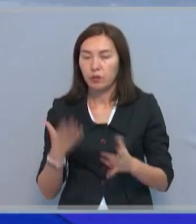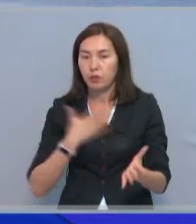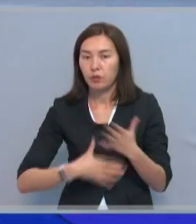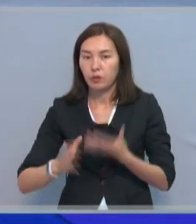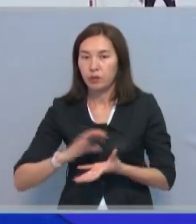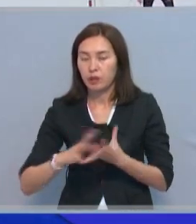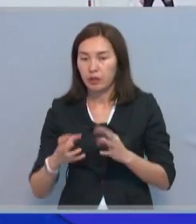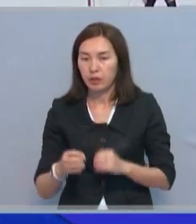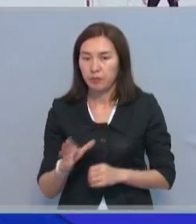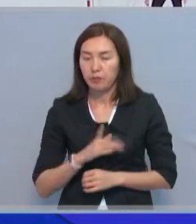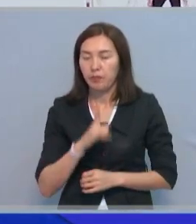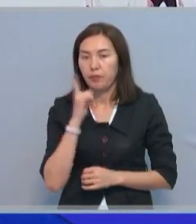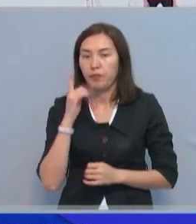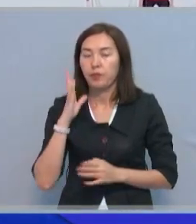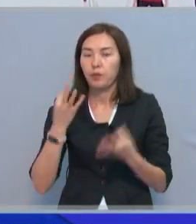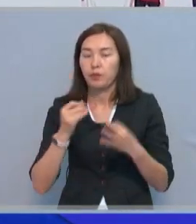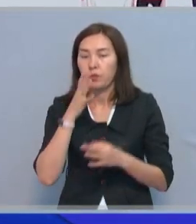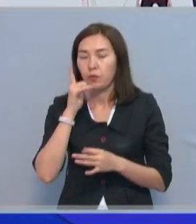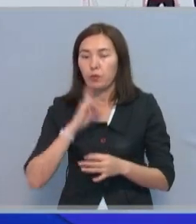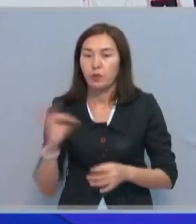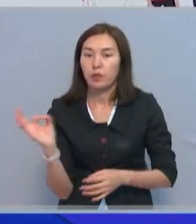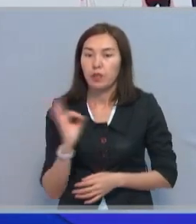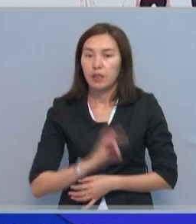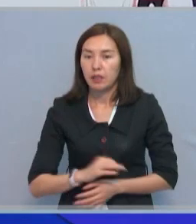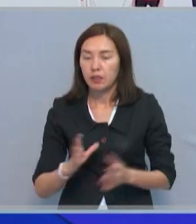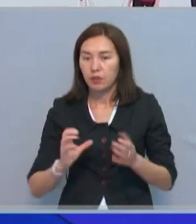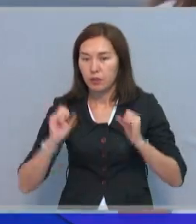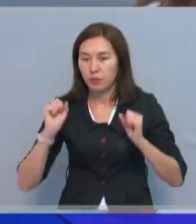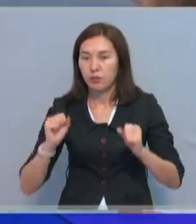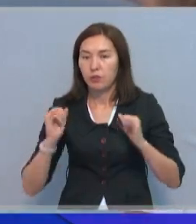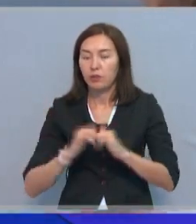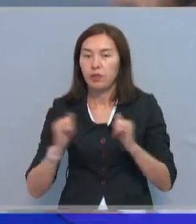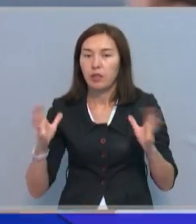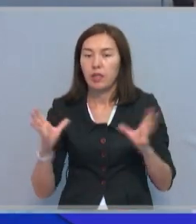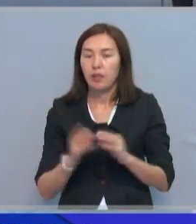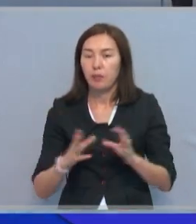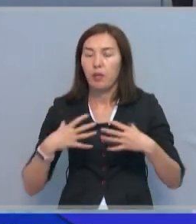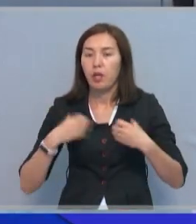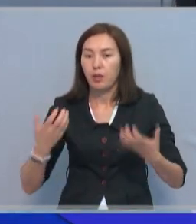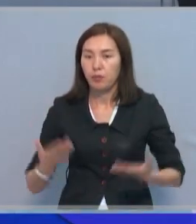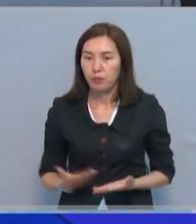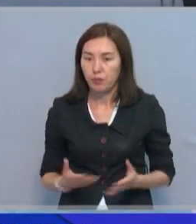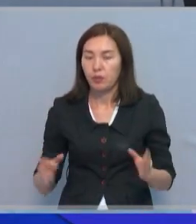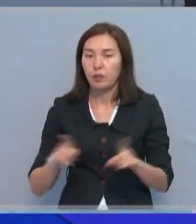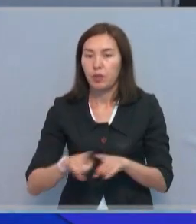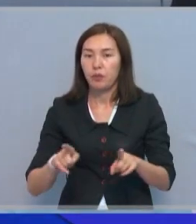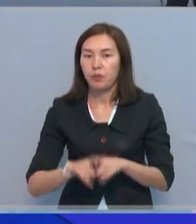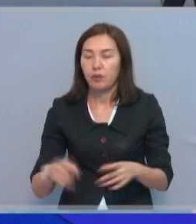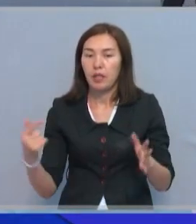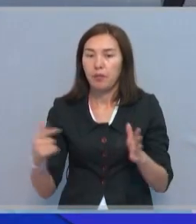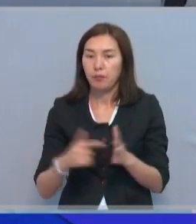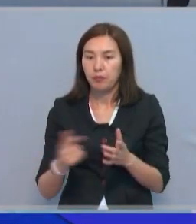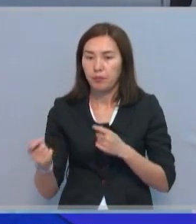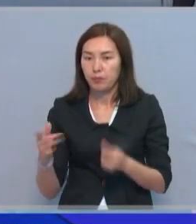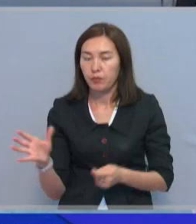қуантарлық жағдай болды. Жастардың бос уақытын тиімді пайдалану, бұқаралық спортты дамытумен қатар салауатты өмір салтын насихаттау